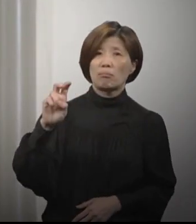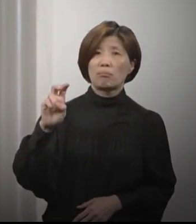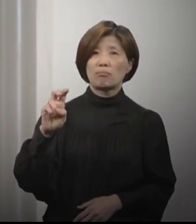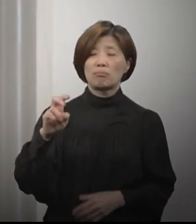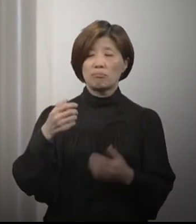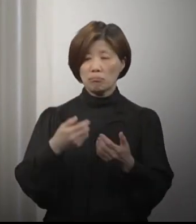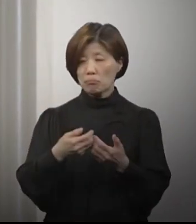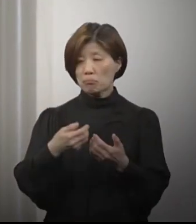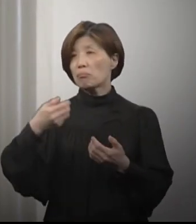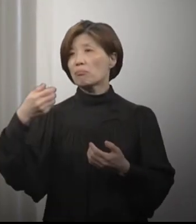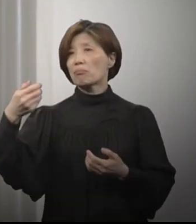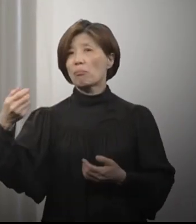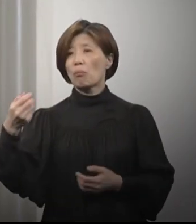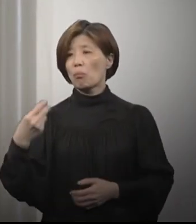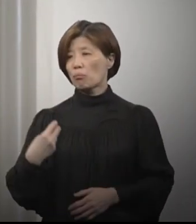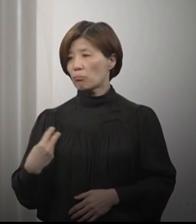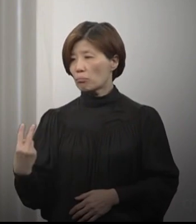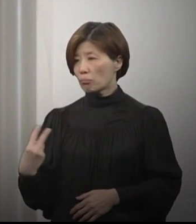둘이서